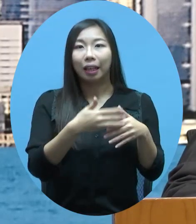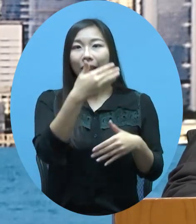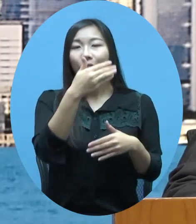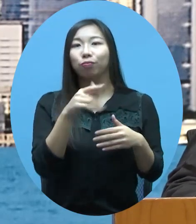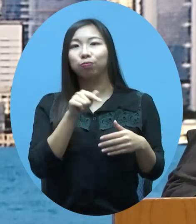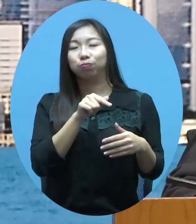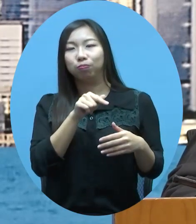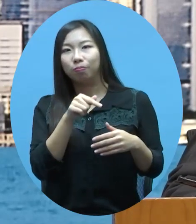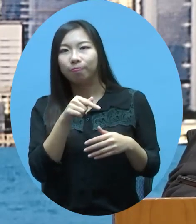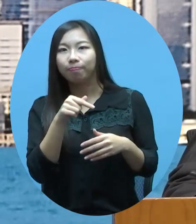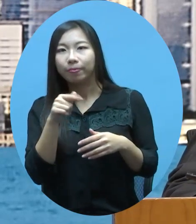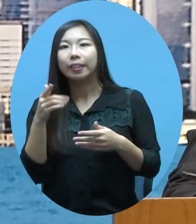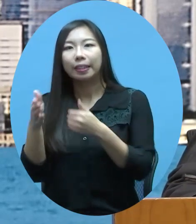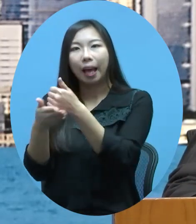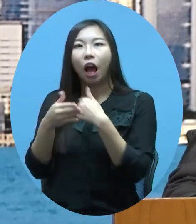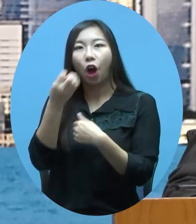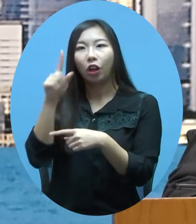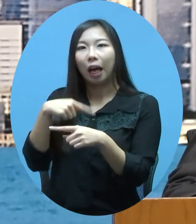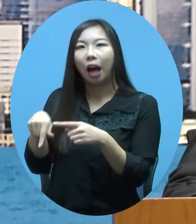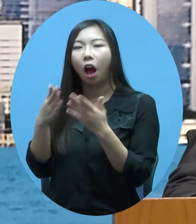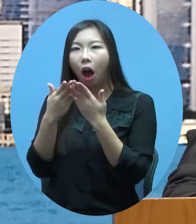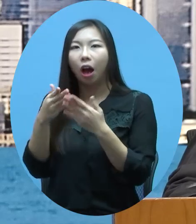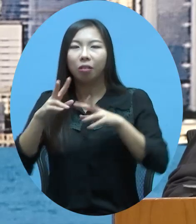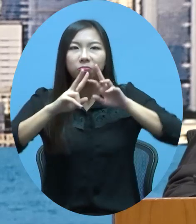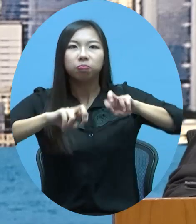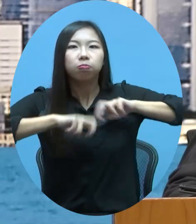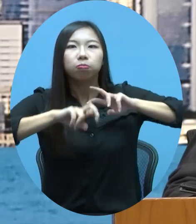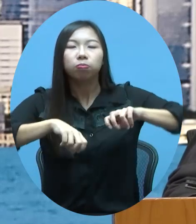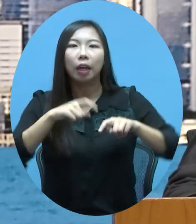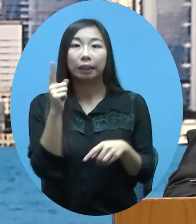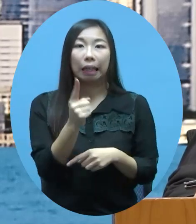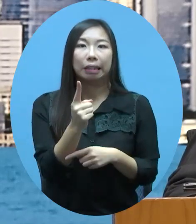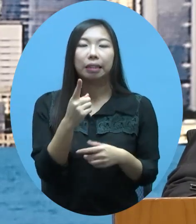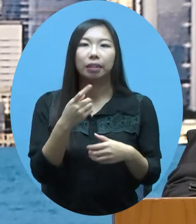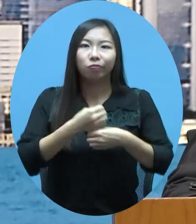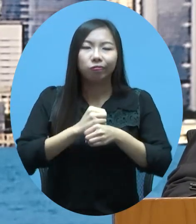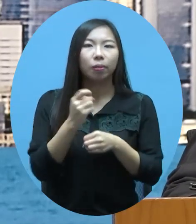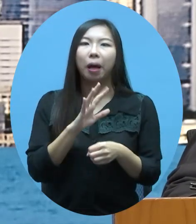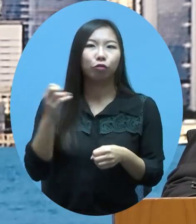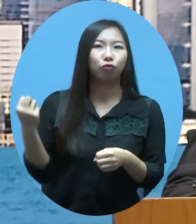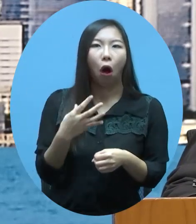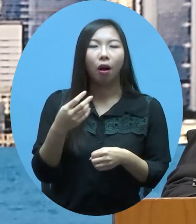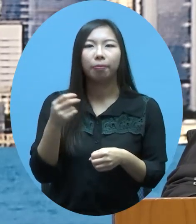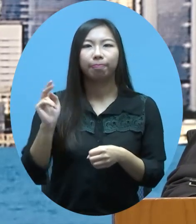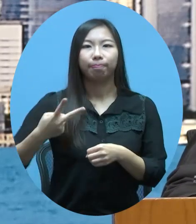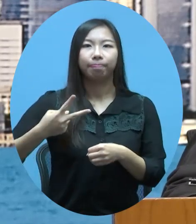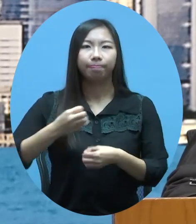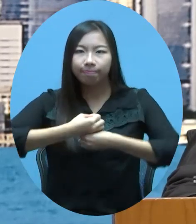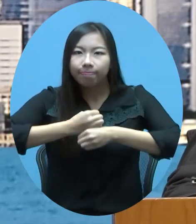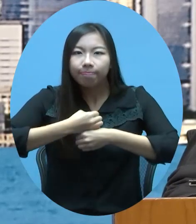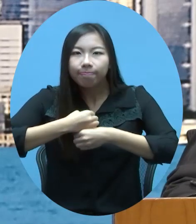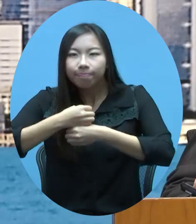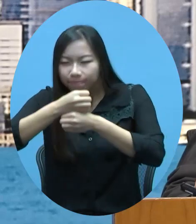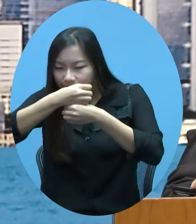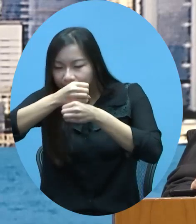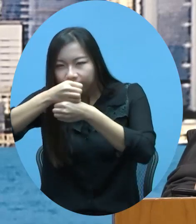就會再幫佢哋咧，就係唔止做一次嘅檢驗嘅，佢哋都會幫佢哋即係再做一啲檢驗嚟緊，咁同埋